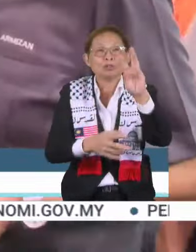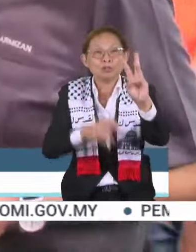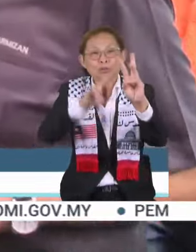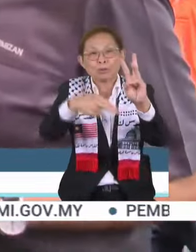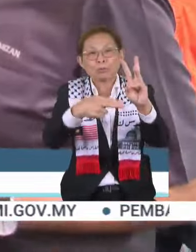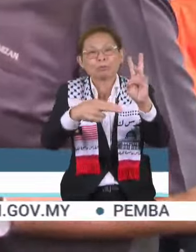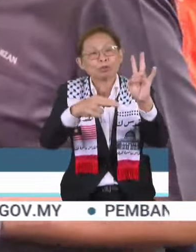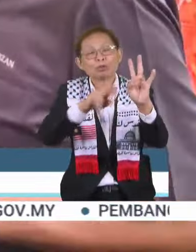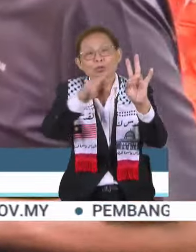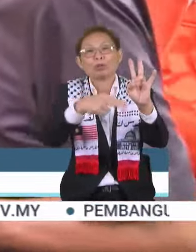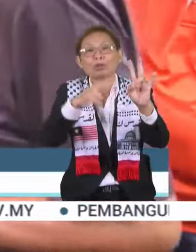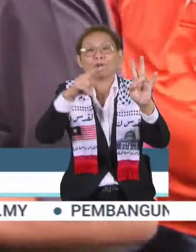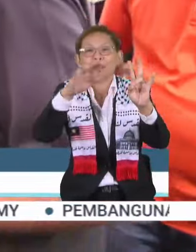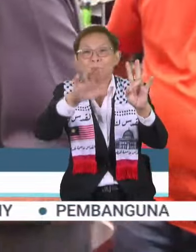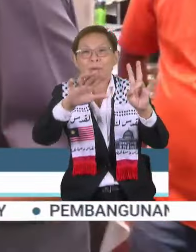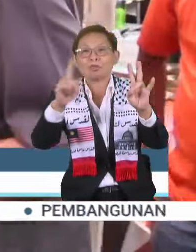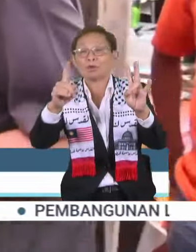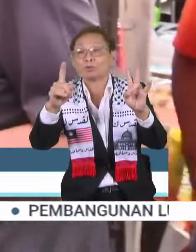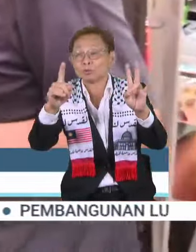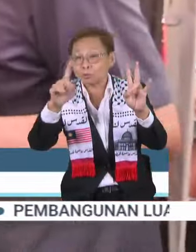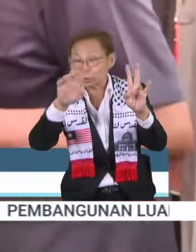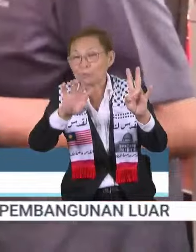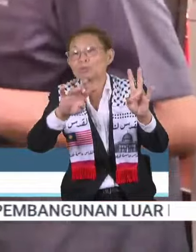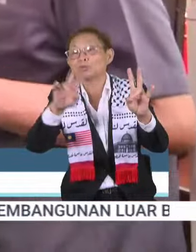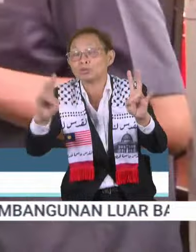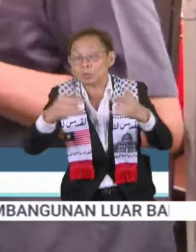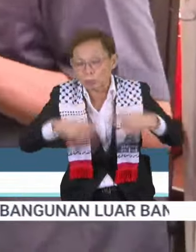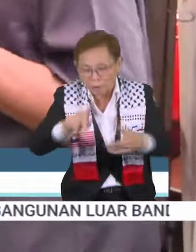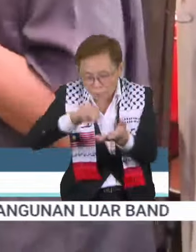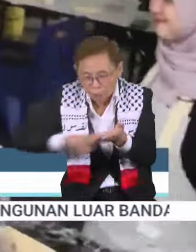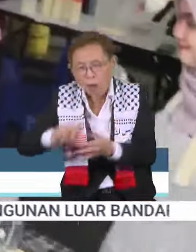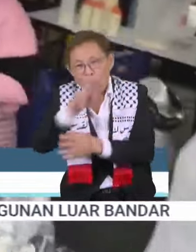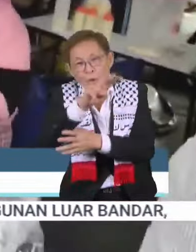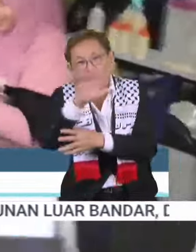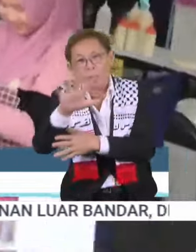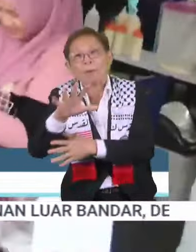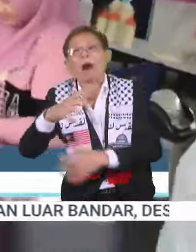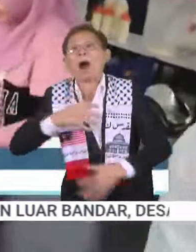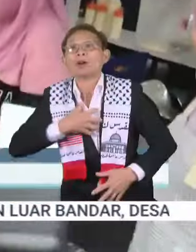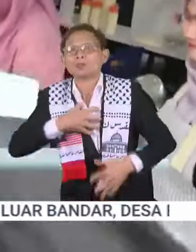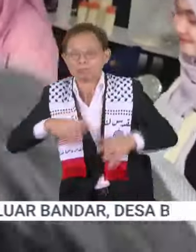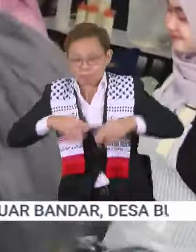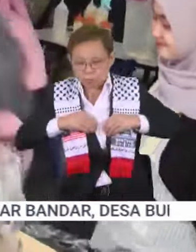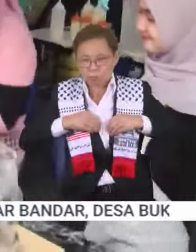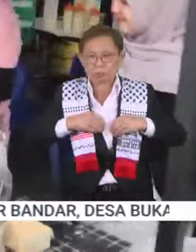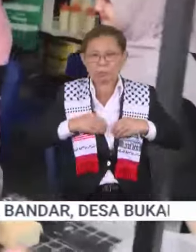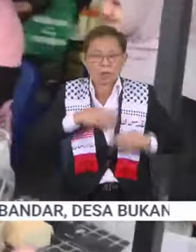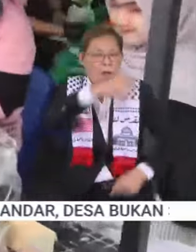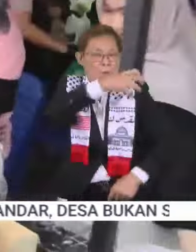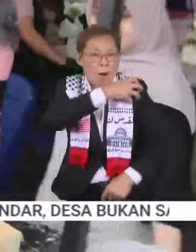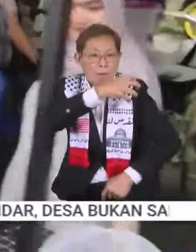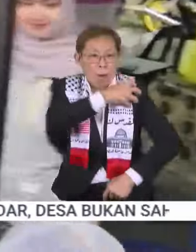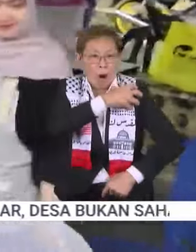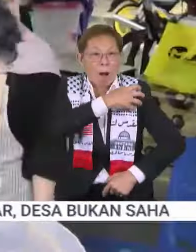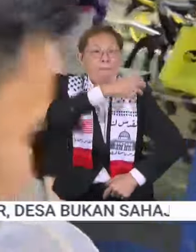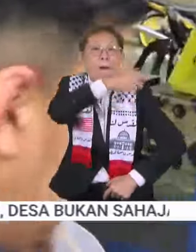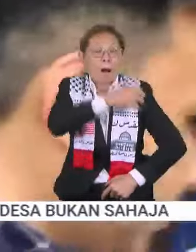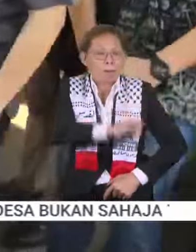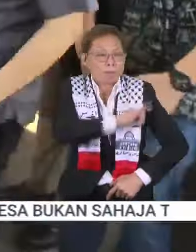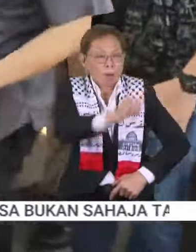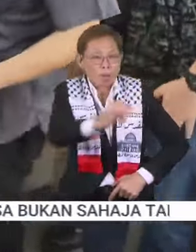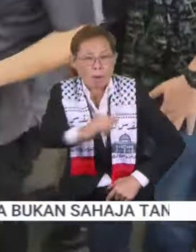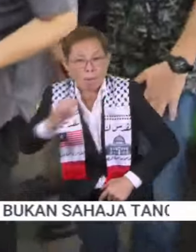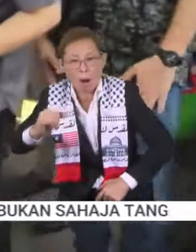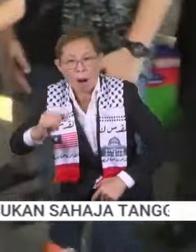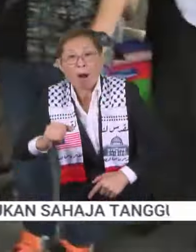7527 premis perniagaan diperiksa dan 25 aduan diterima keberadaan penguatkuasa kpdn di lokasi